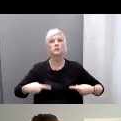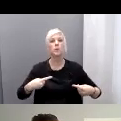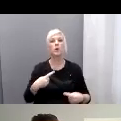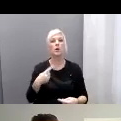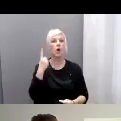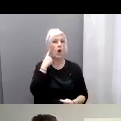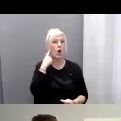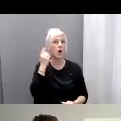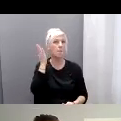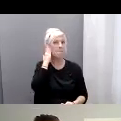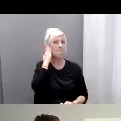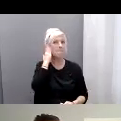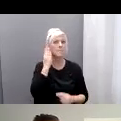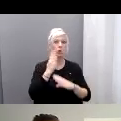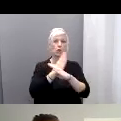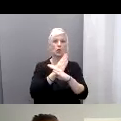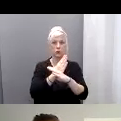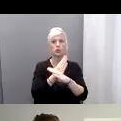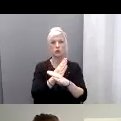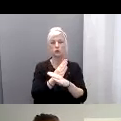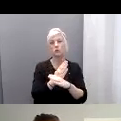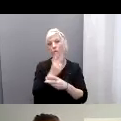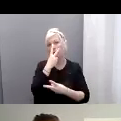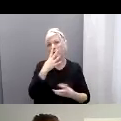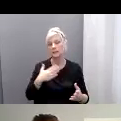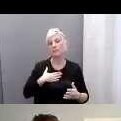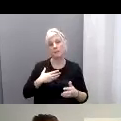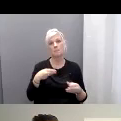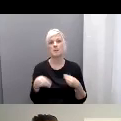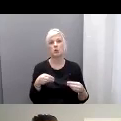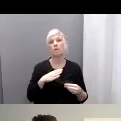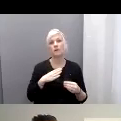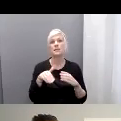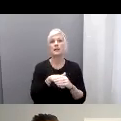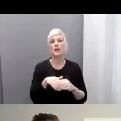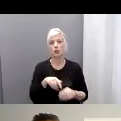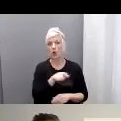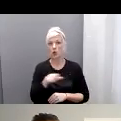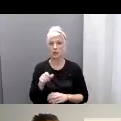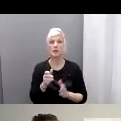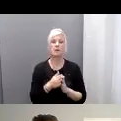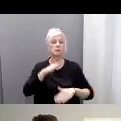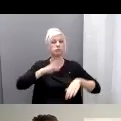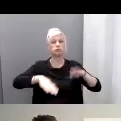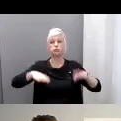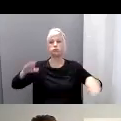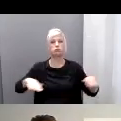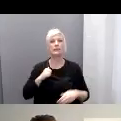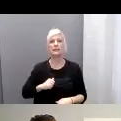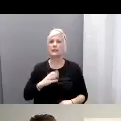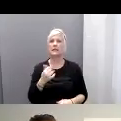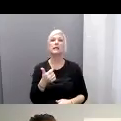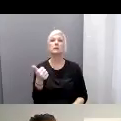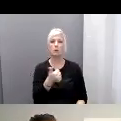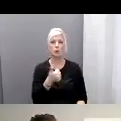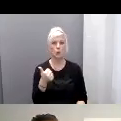överstruket. Och det är för att illustrera att i mitt material så finns det deltagare med många olika typer av tillgänglighetsbehov.